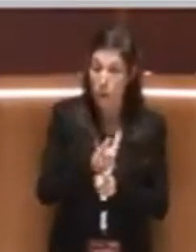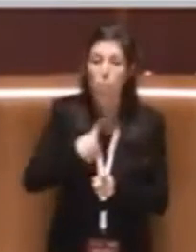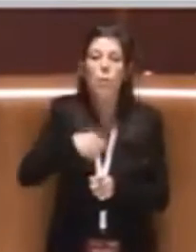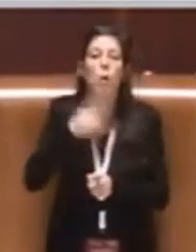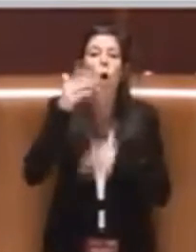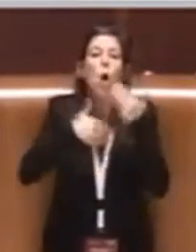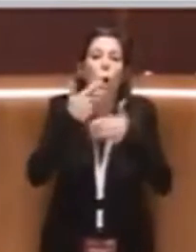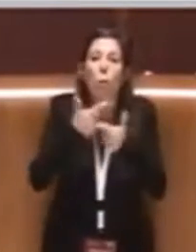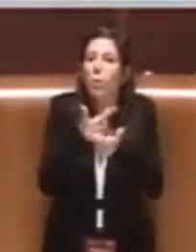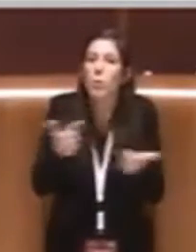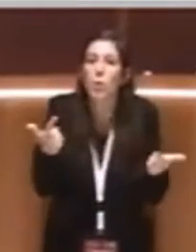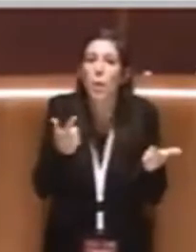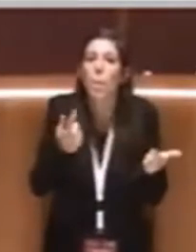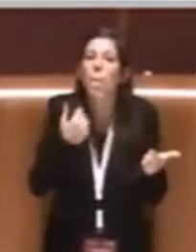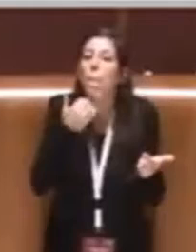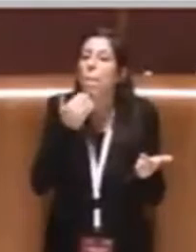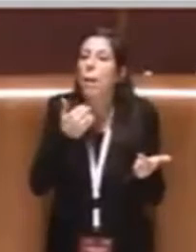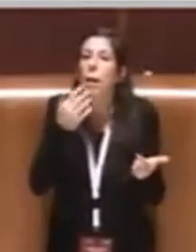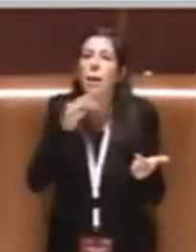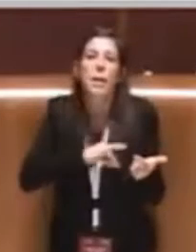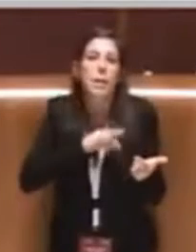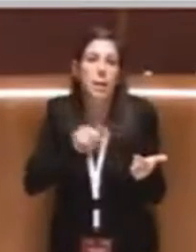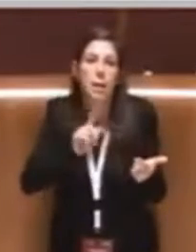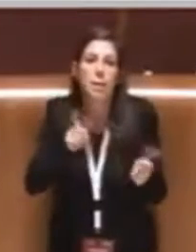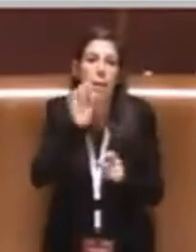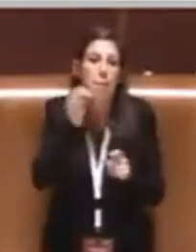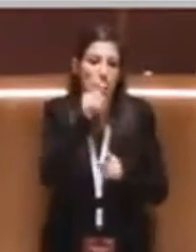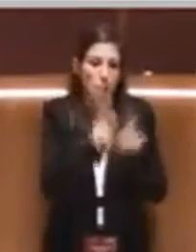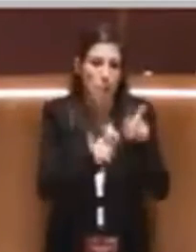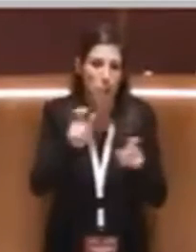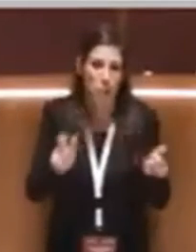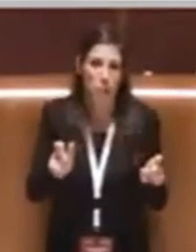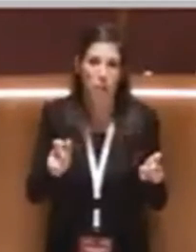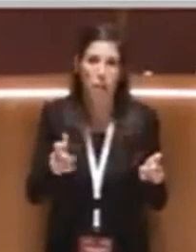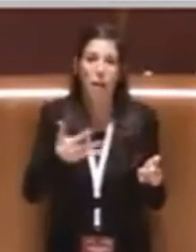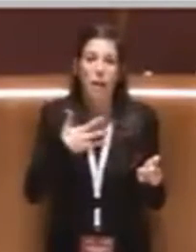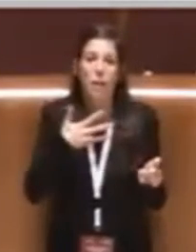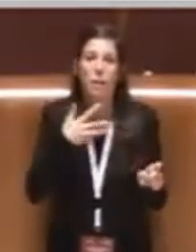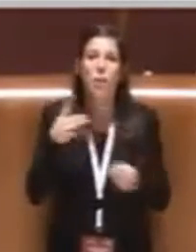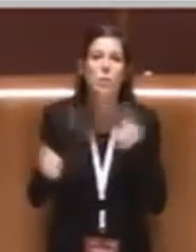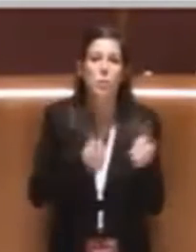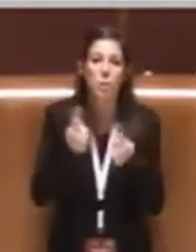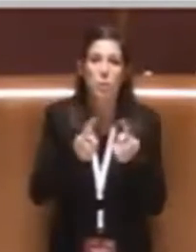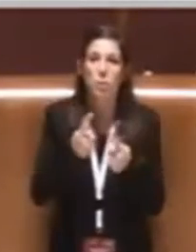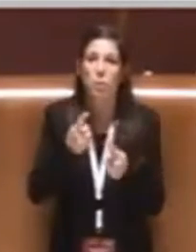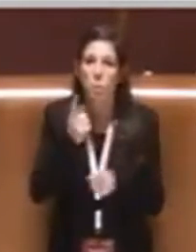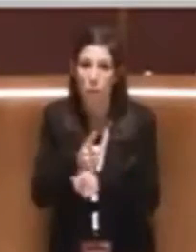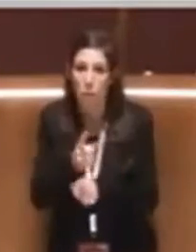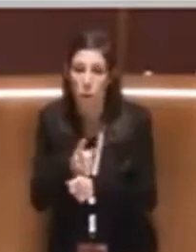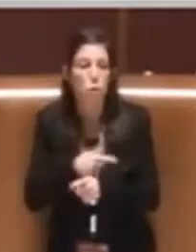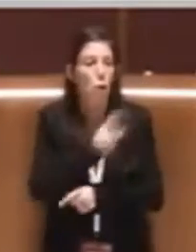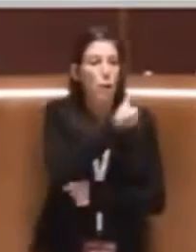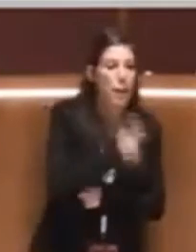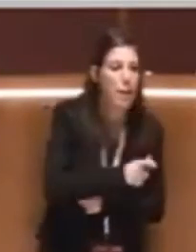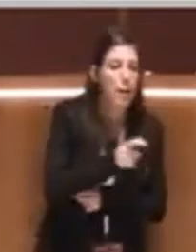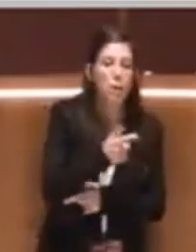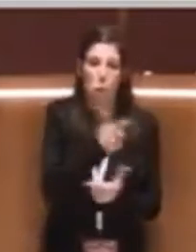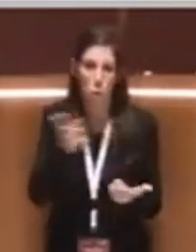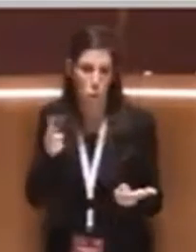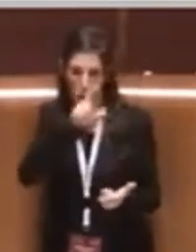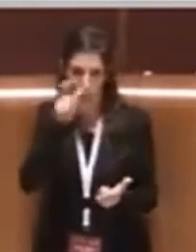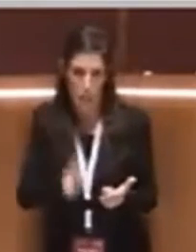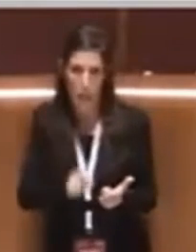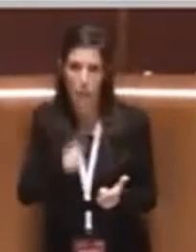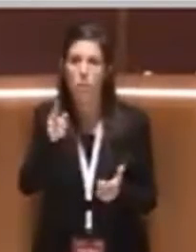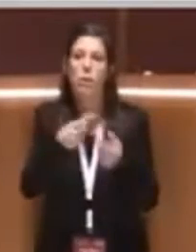colore, quindi a noi non interessa se le persone che versano in uno stato di necessità sono italiani o non lo sono, quindi questo distinguo